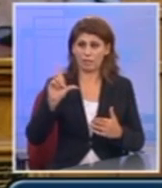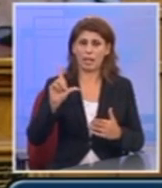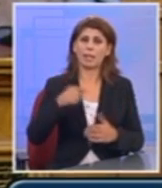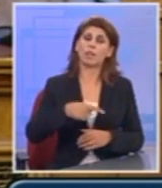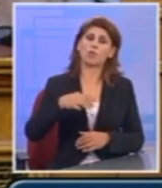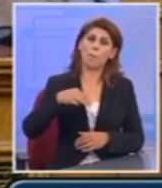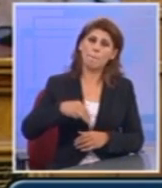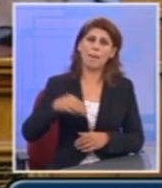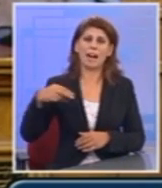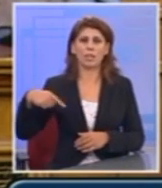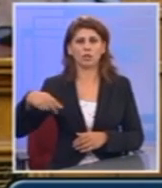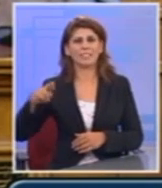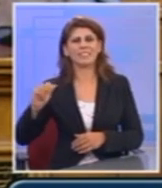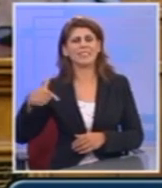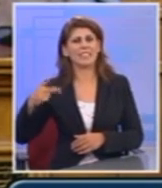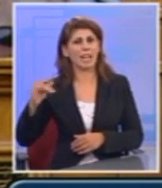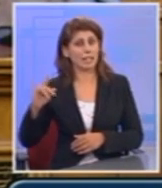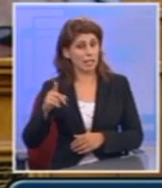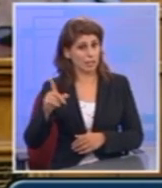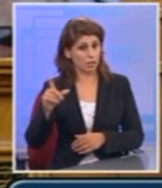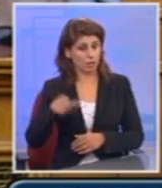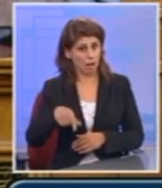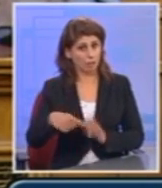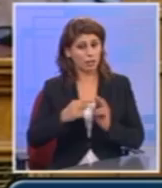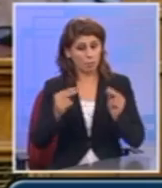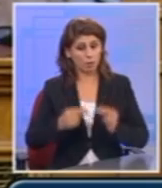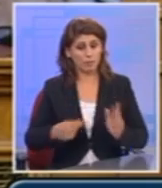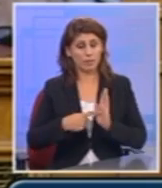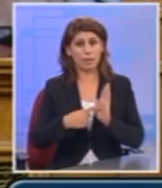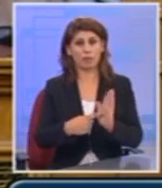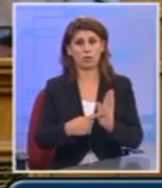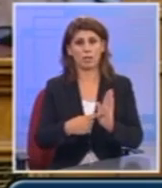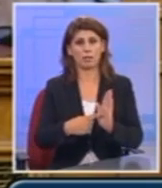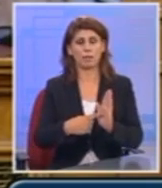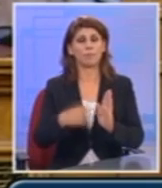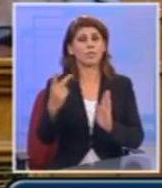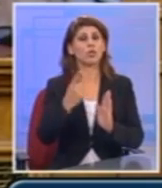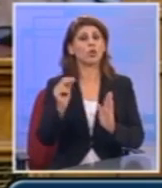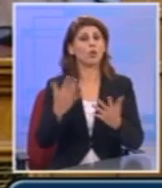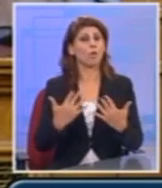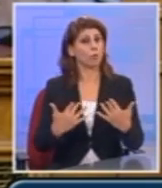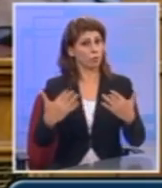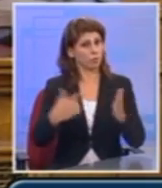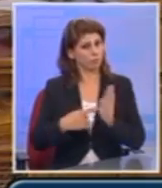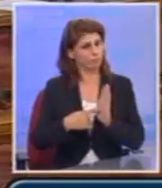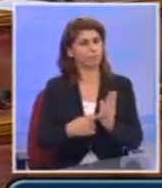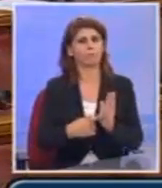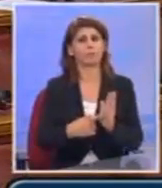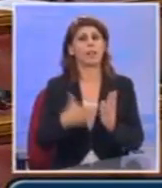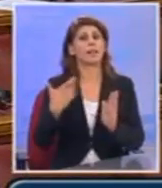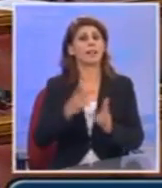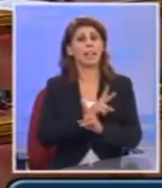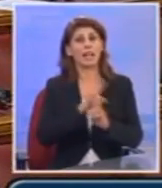αποτελέσματα αυτά η σοφία θα τα παρουσιάσει στο κοινοβούλιο για να είναι